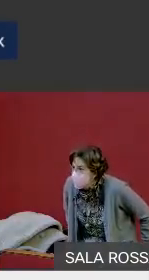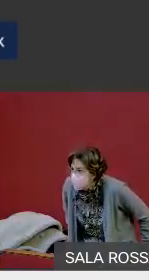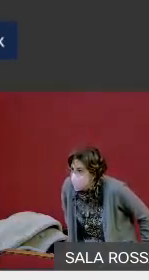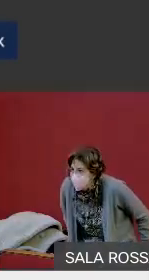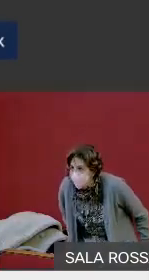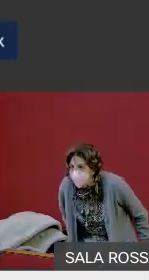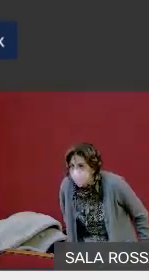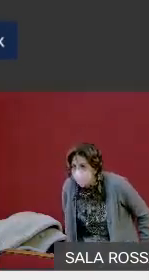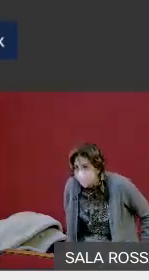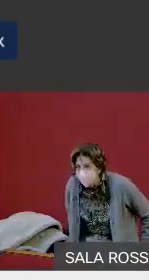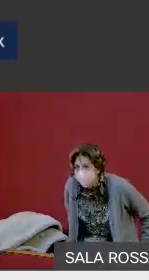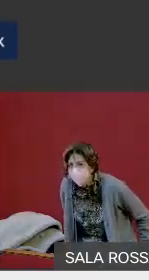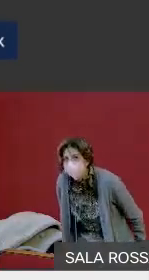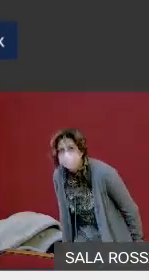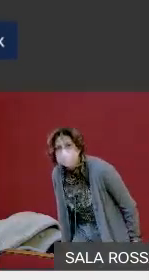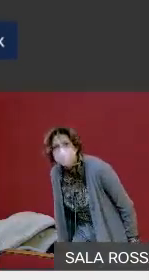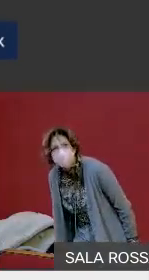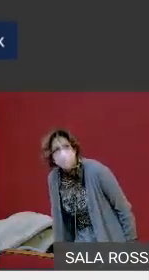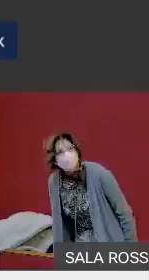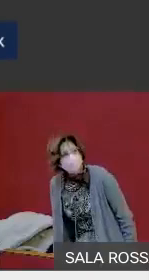della zona grazie